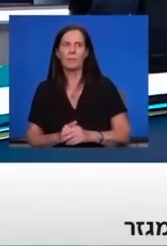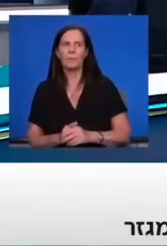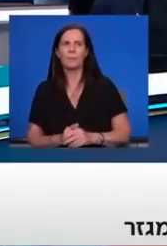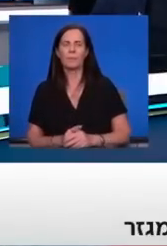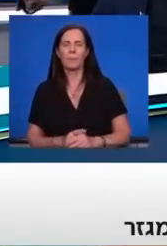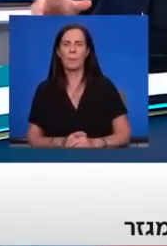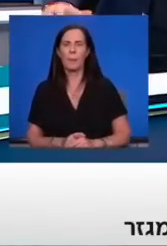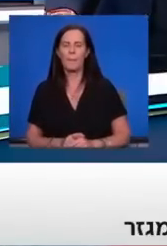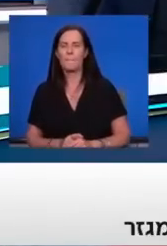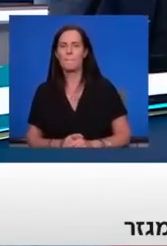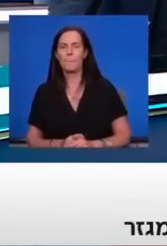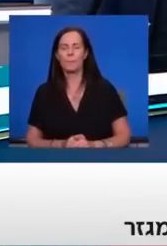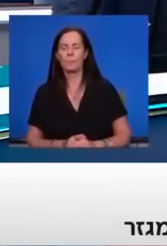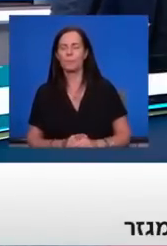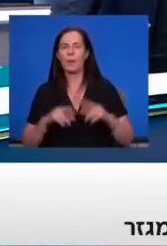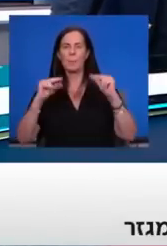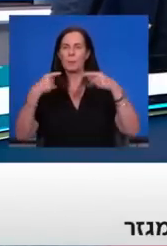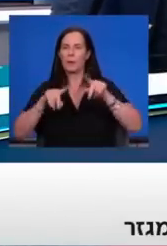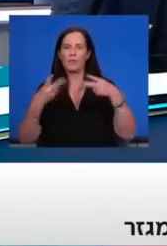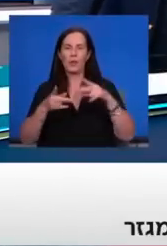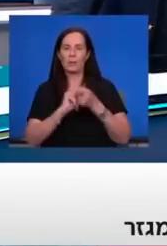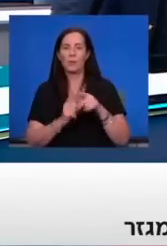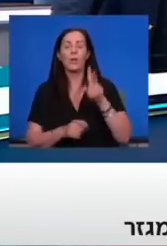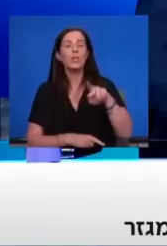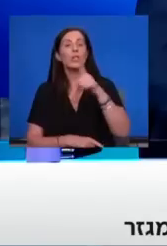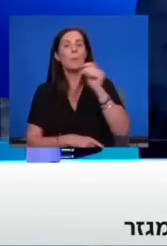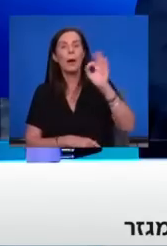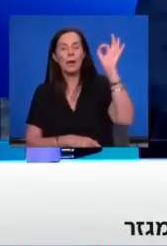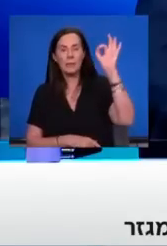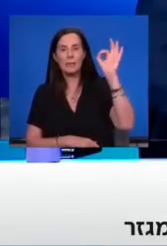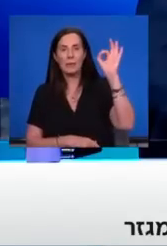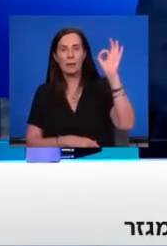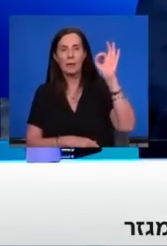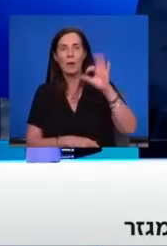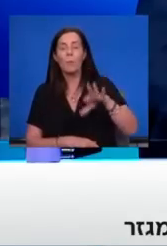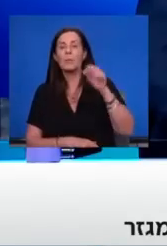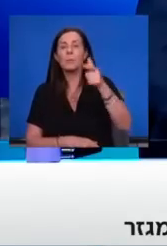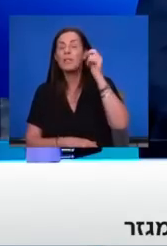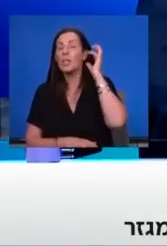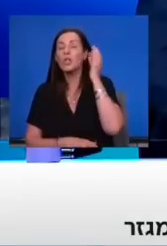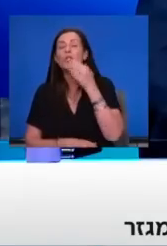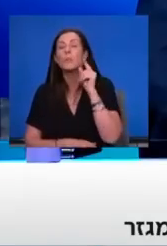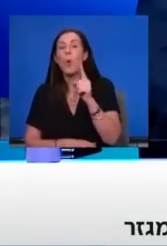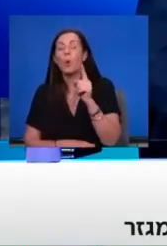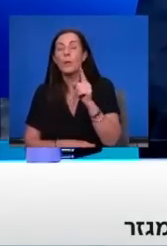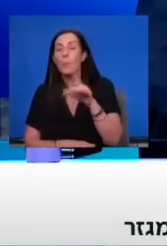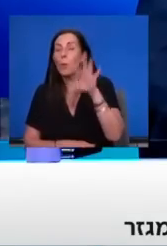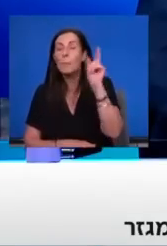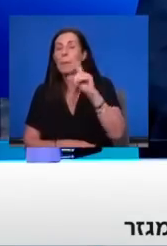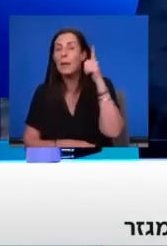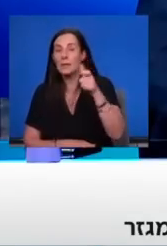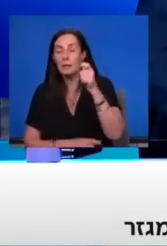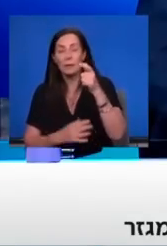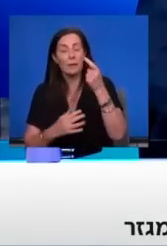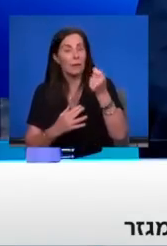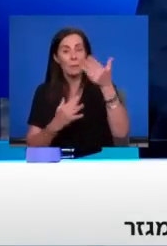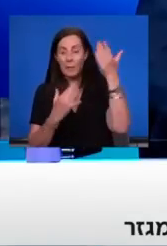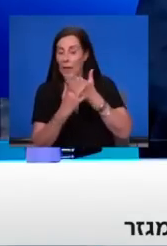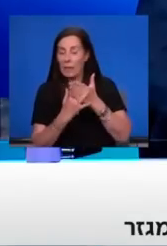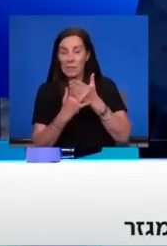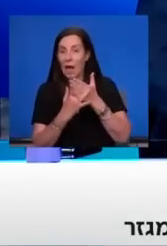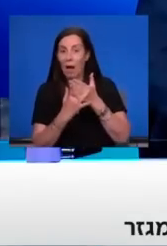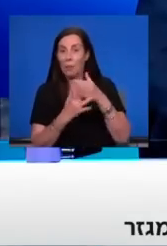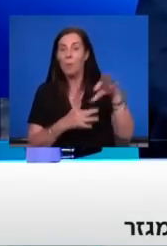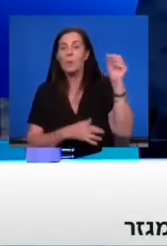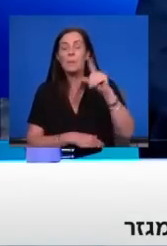למעצר ולסיים את האירוע. שיש 100% פענוח של רצח נשים יהודיות, וכמעט חצי רצח נשים ערביות. אני אגיד